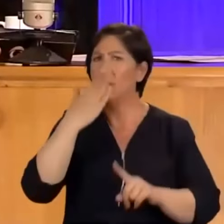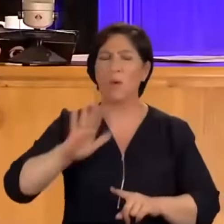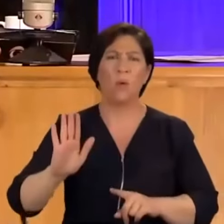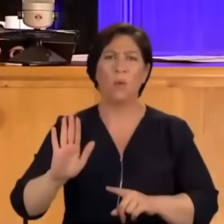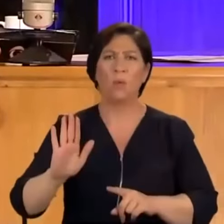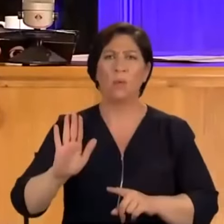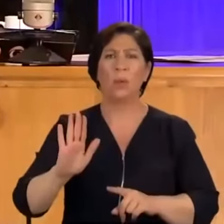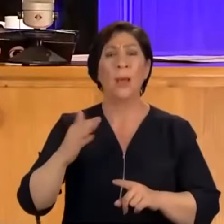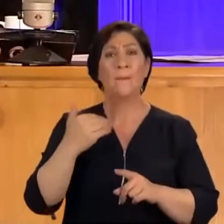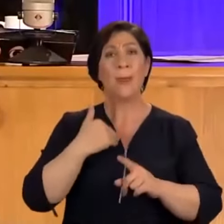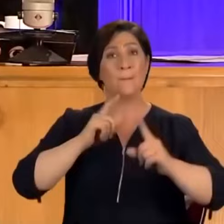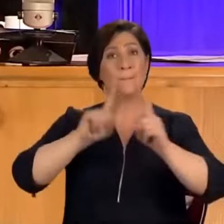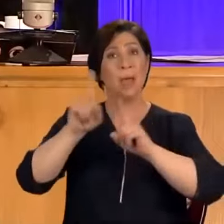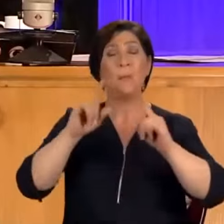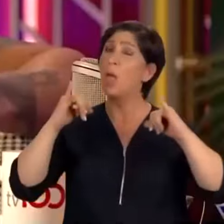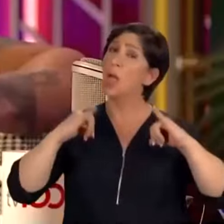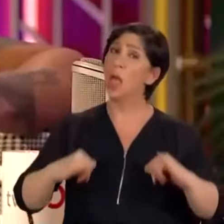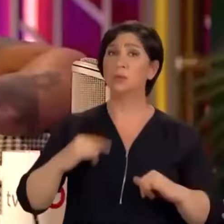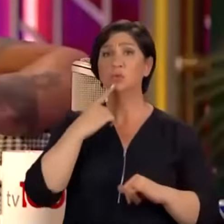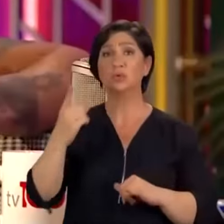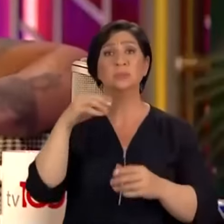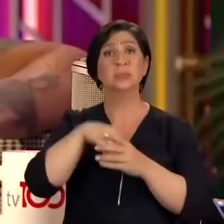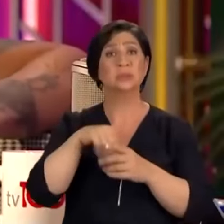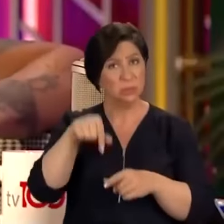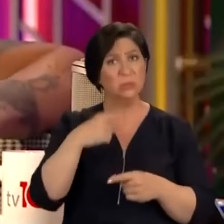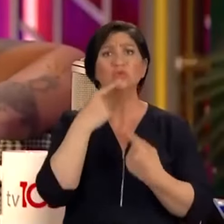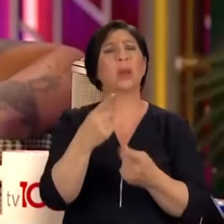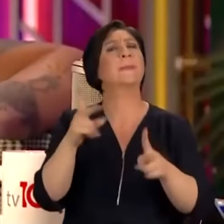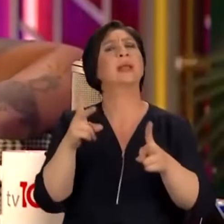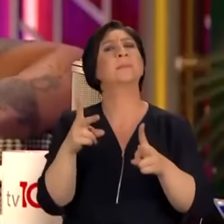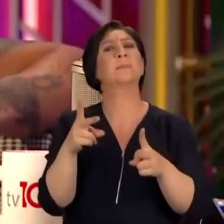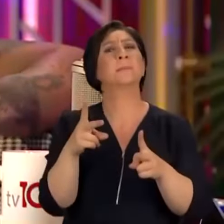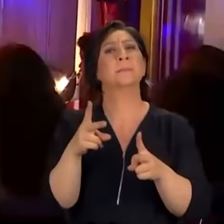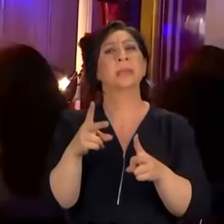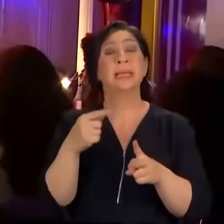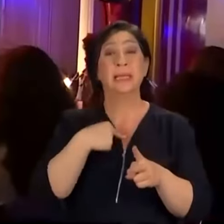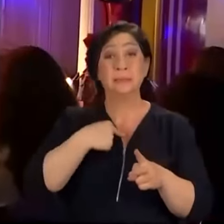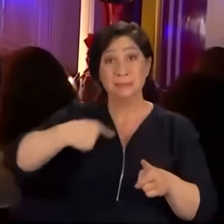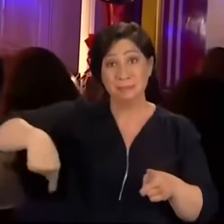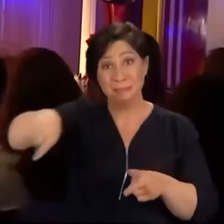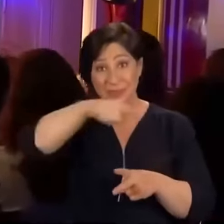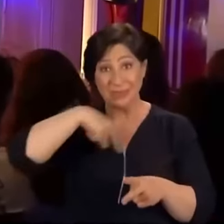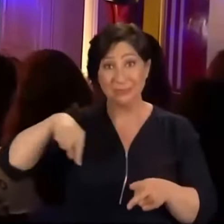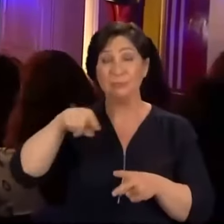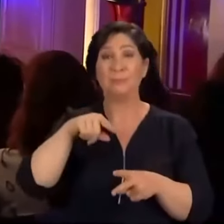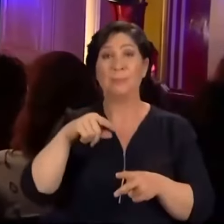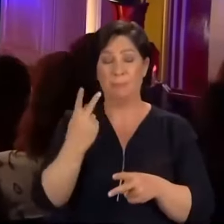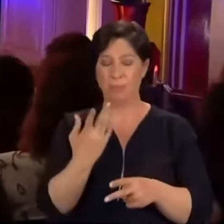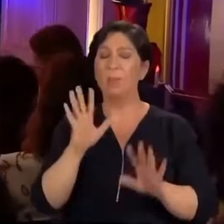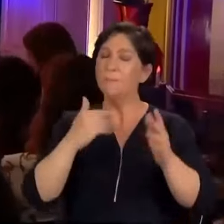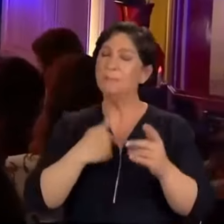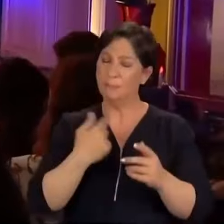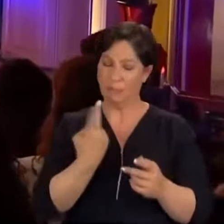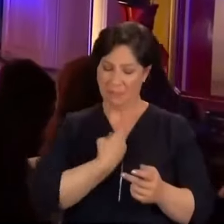Evet Eee ben mahkemede bunu rahat söylediğim için şu anda da dile getirebiliyor bizim Mesela bizim derken benim